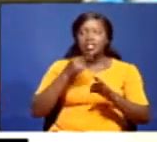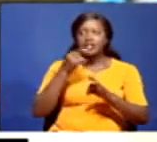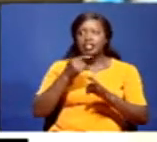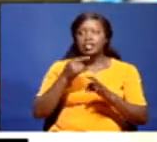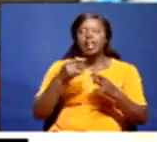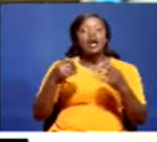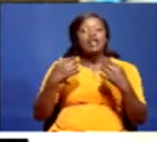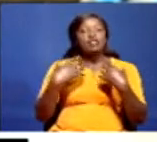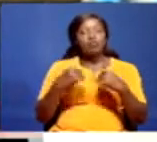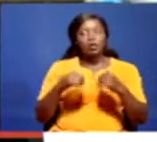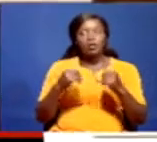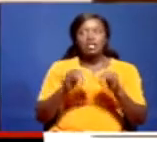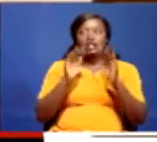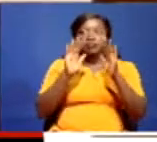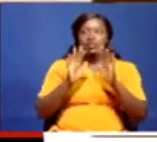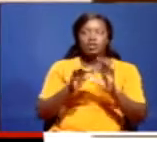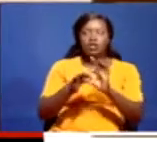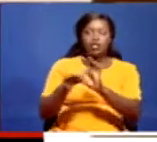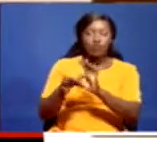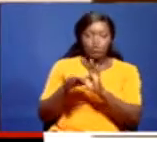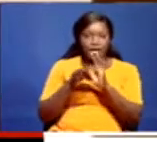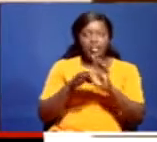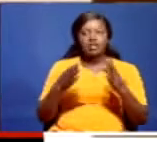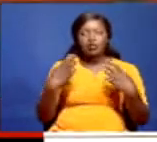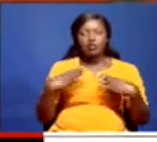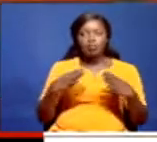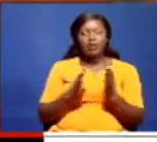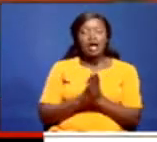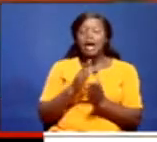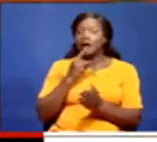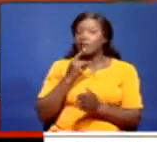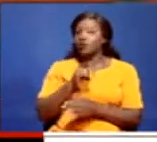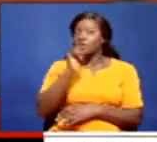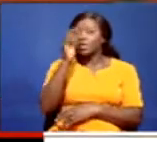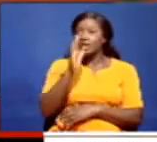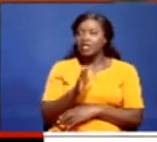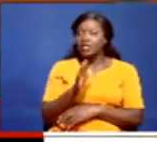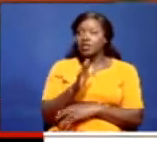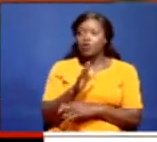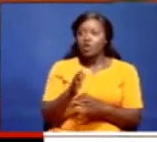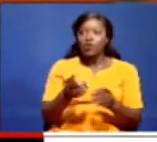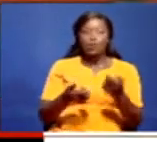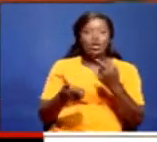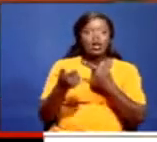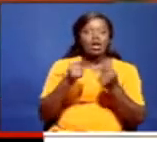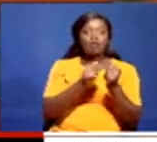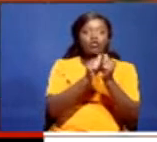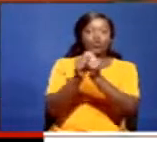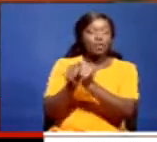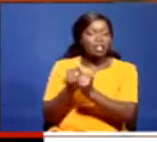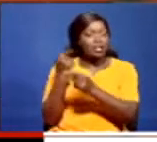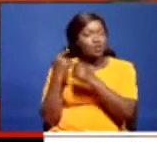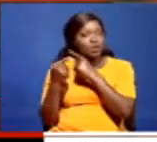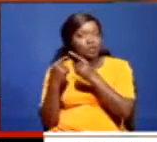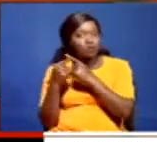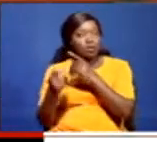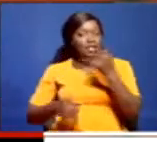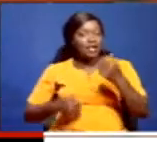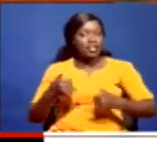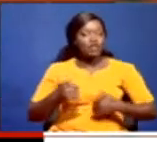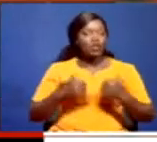muhimu katika kuunganisha watu. I am certain that Kenyans will come together to experience and enjoy these sporting